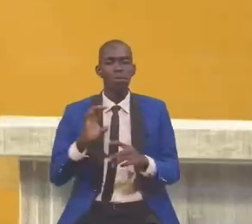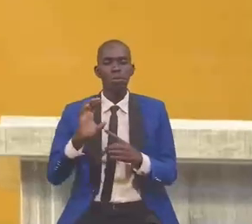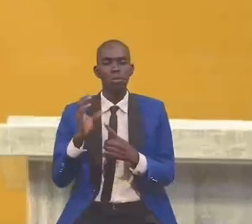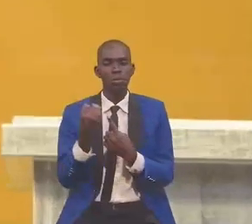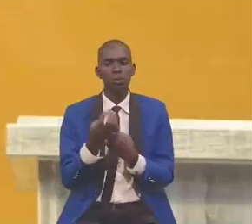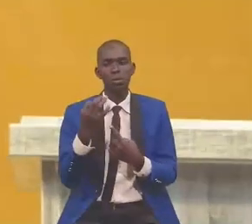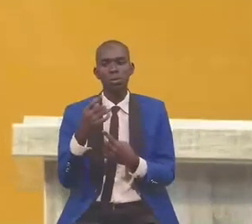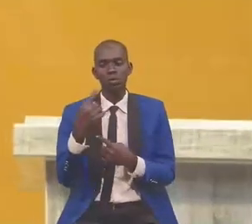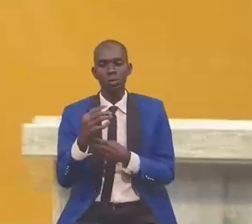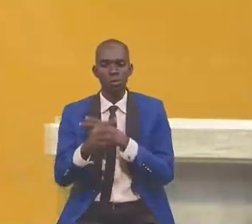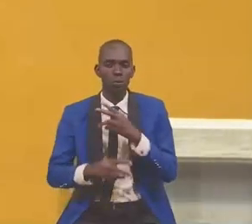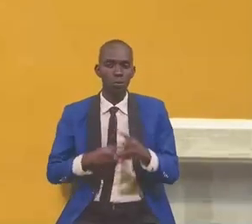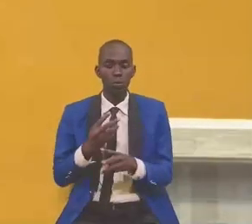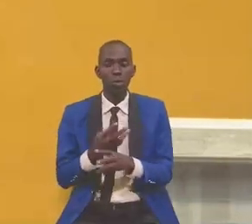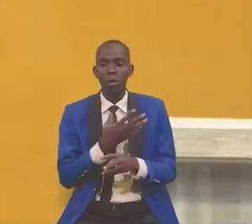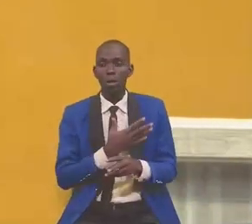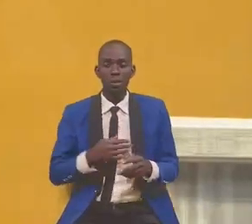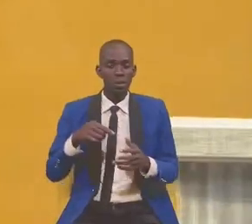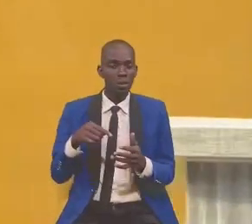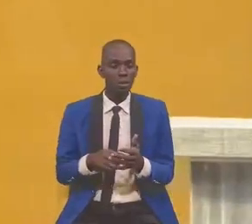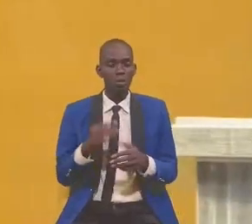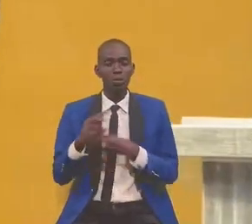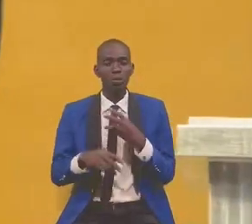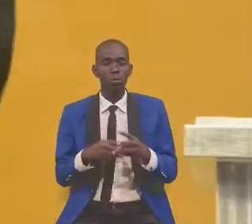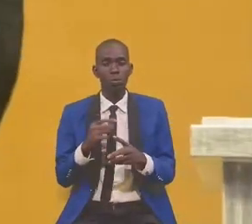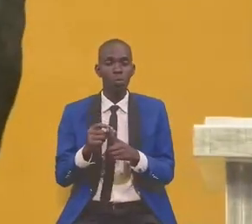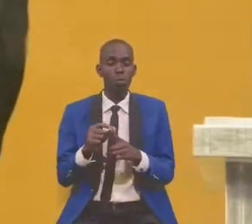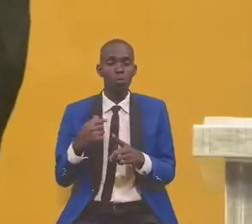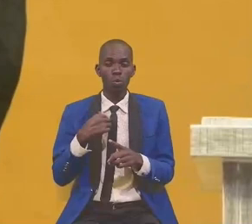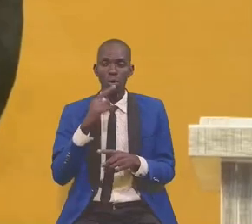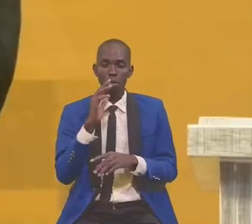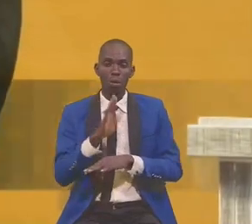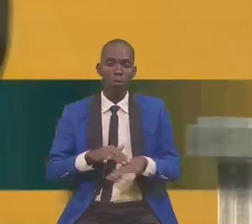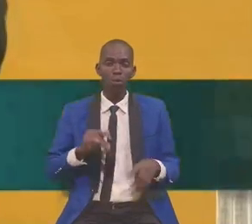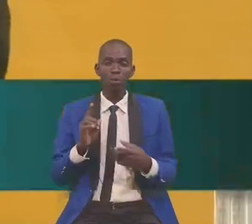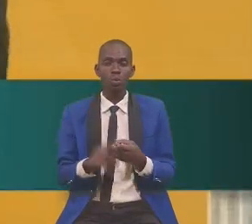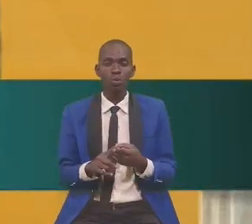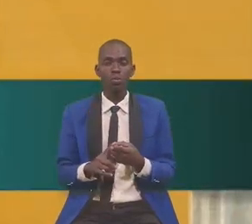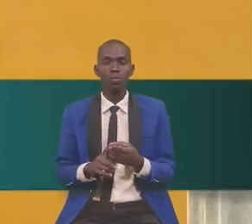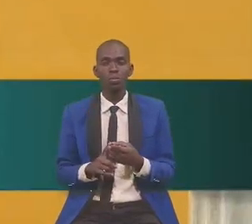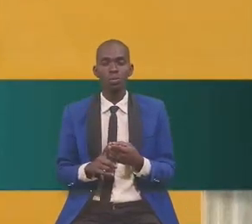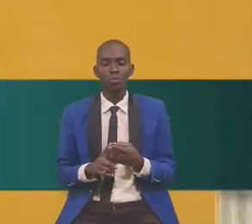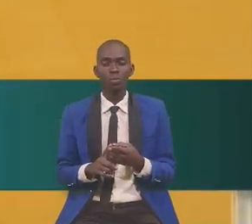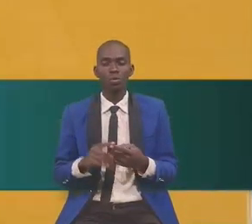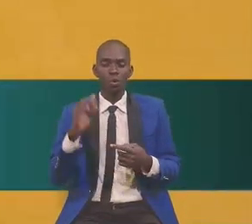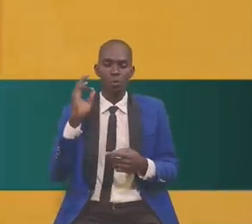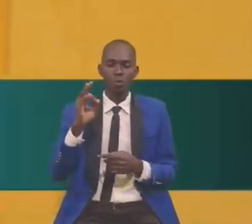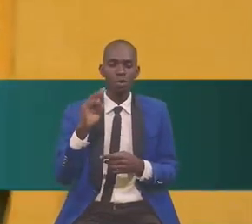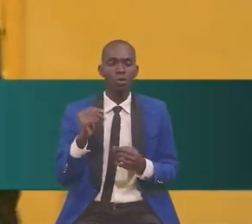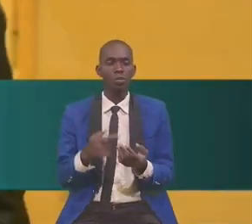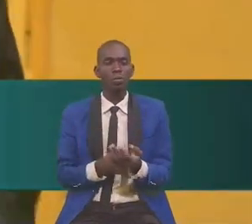ce monde que nous sommes appelés à prêcher la parole. Et ne pas regarder la